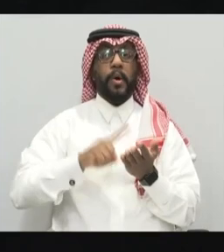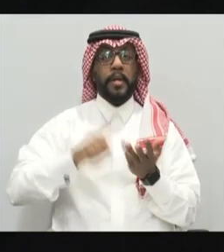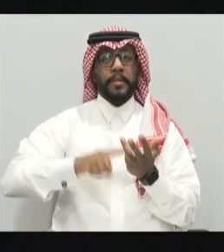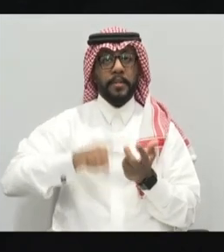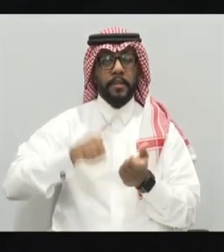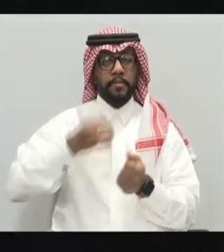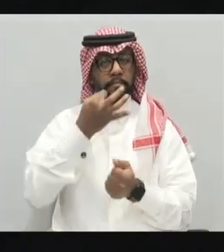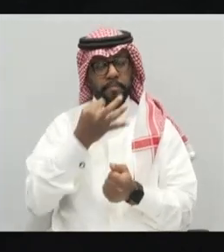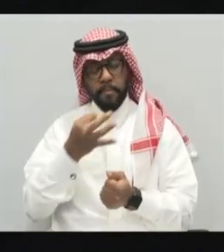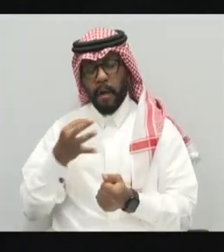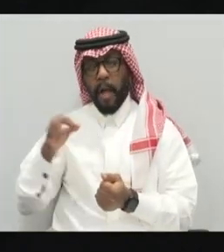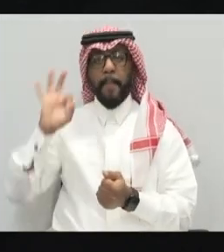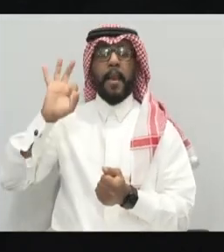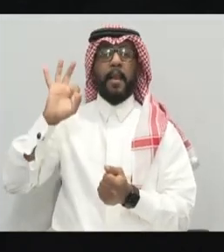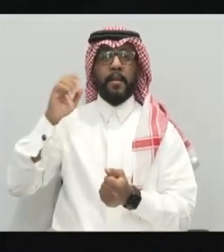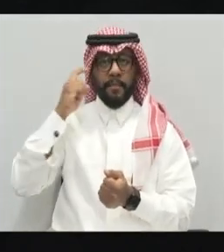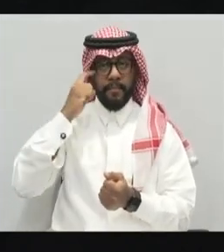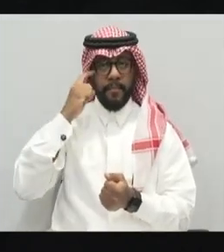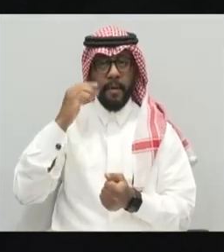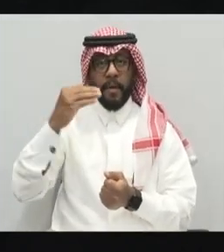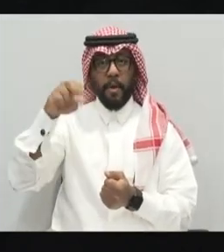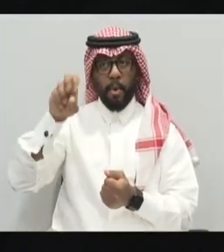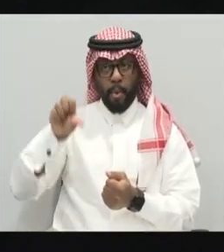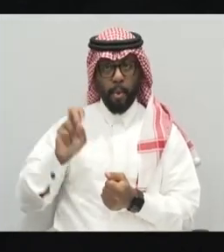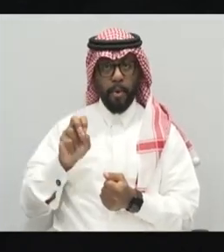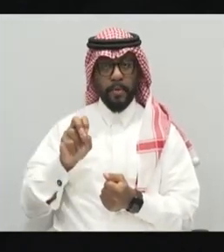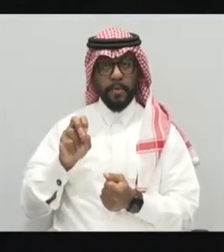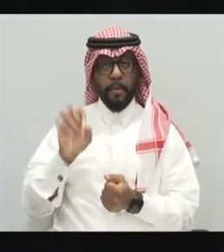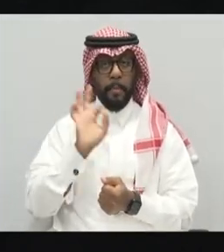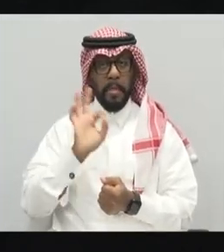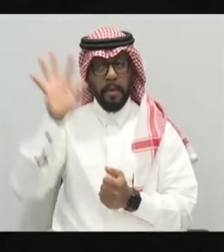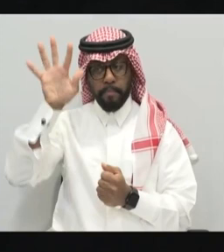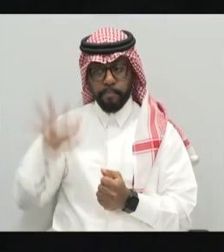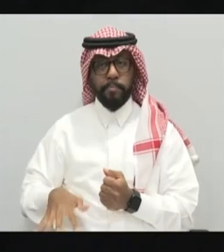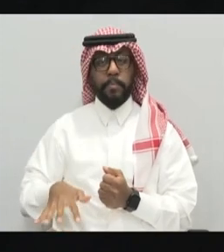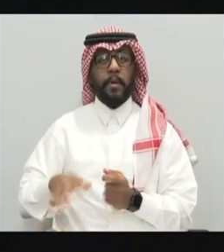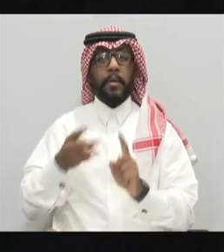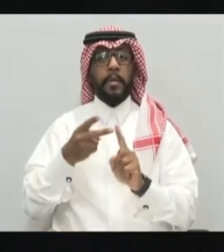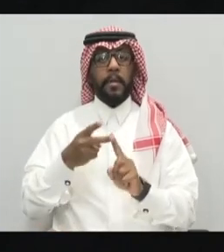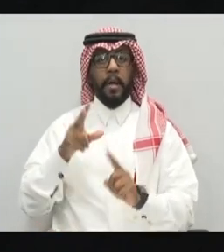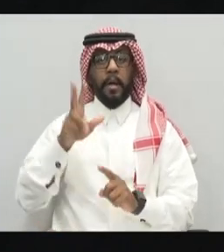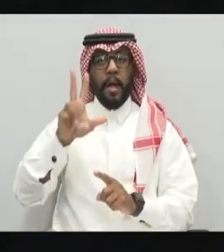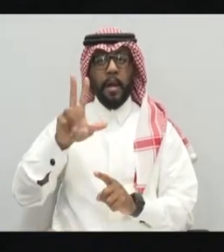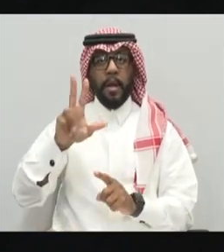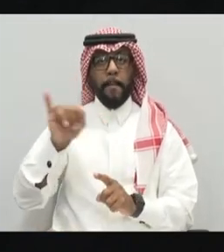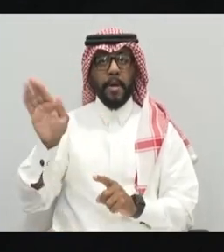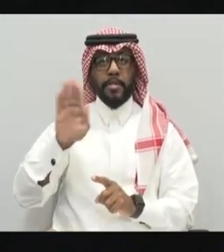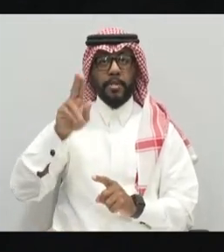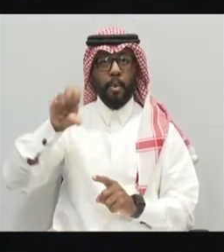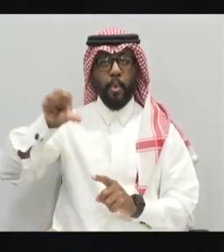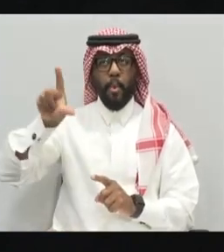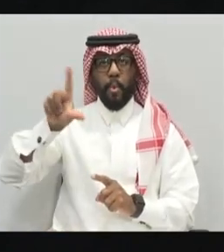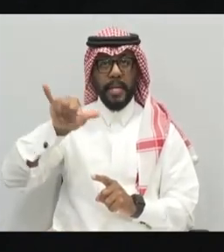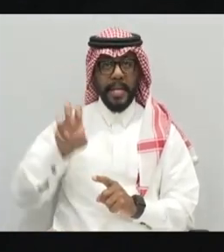تعرفنا فيه على معنى الحقوق وذكرنا مثال عليها تعرفنا على معنى المسؤوليه وذكرنا